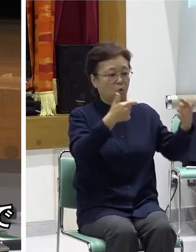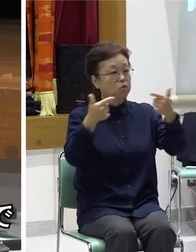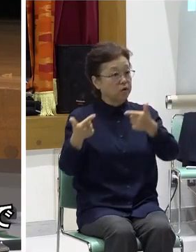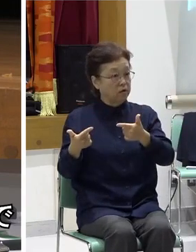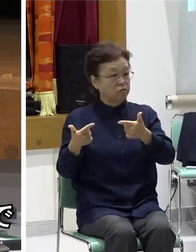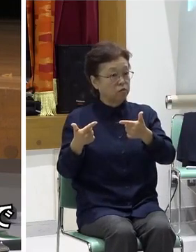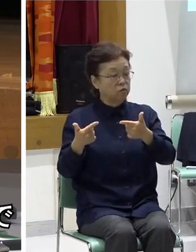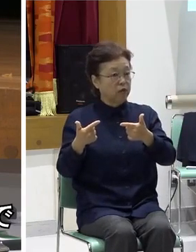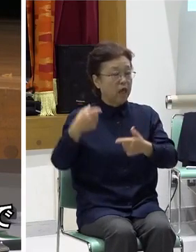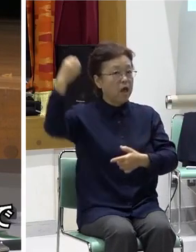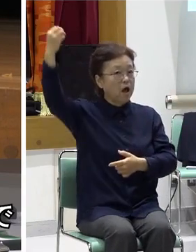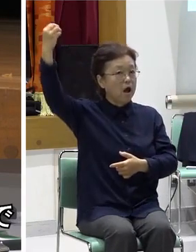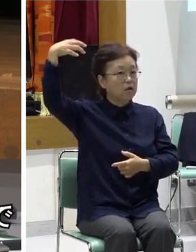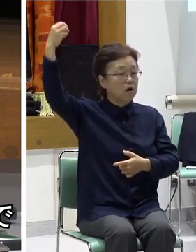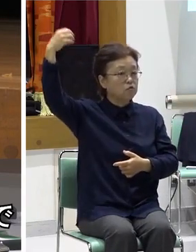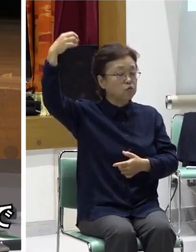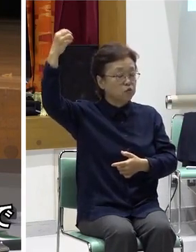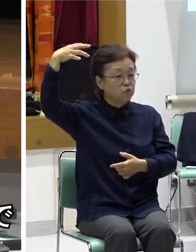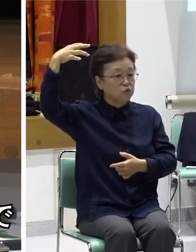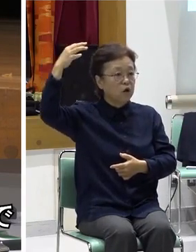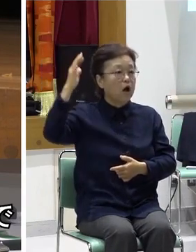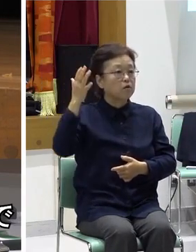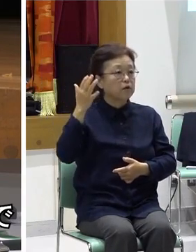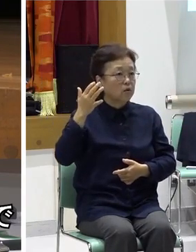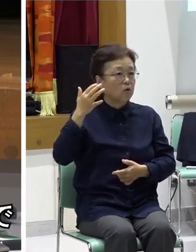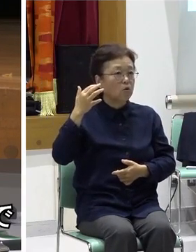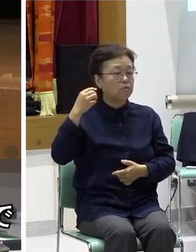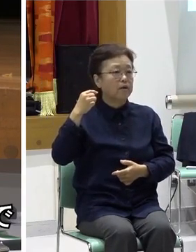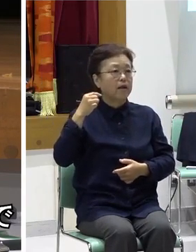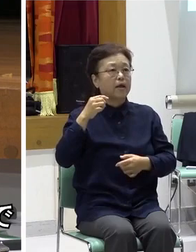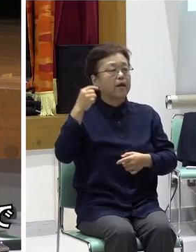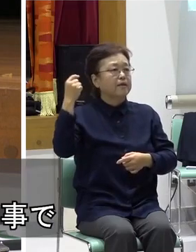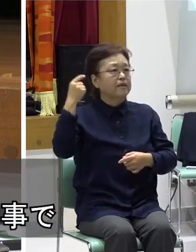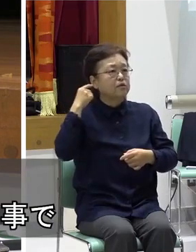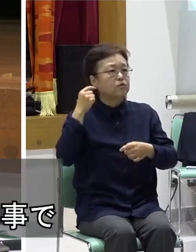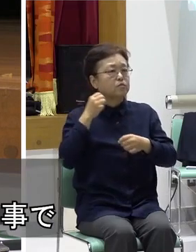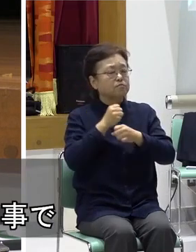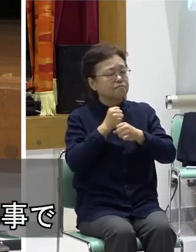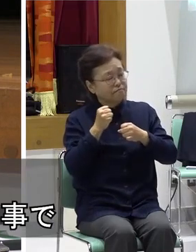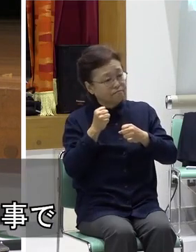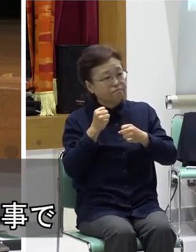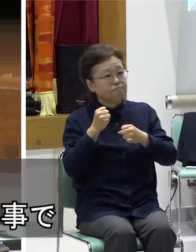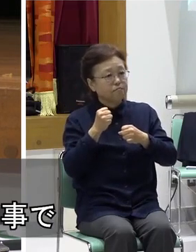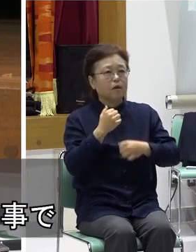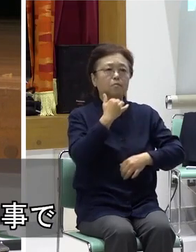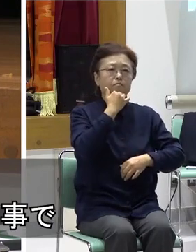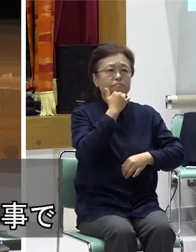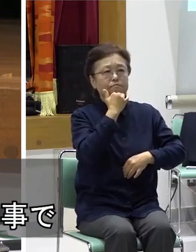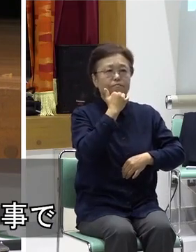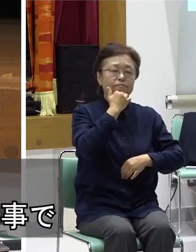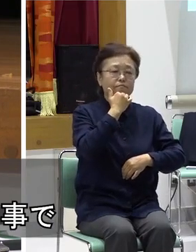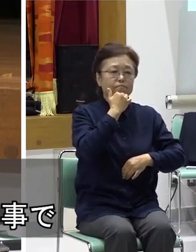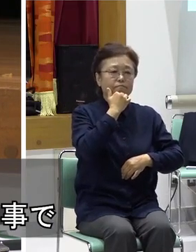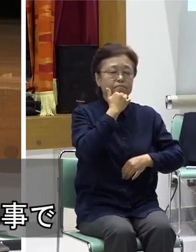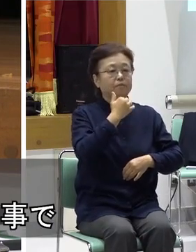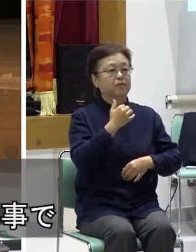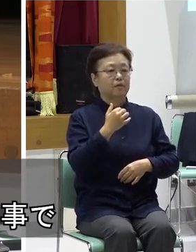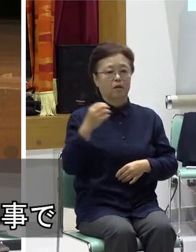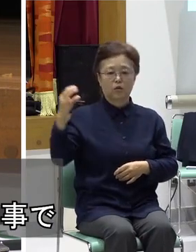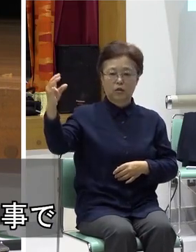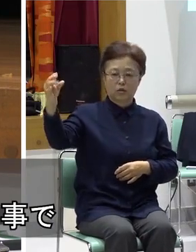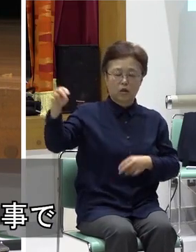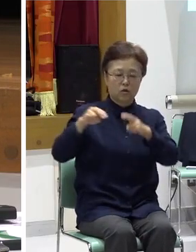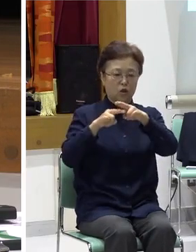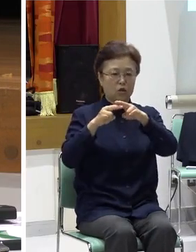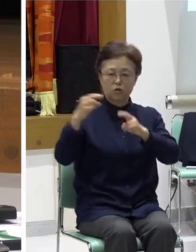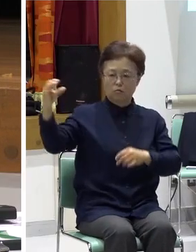構なるんですけど、それをやっぱり聞き取る能力もないし、で、待てど暮らせど来ないっていうことで、本当にだんだんだんだん不安になってい